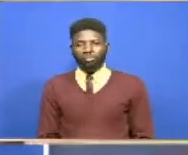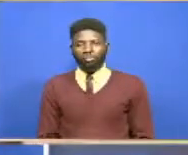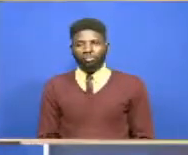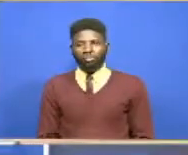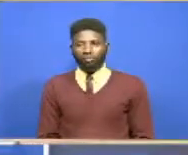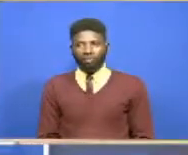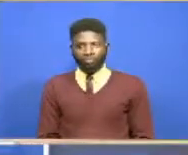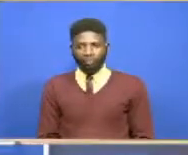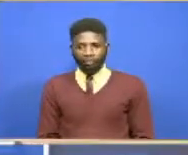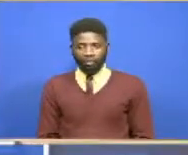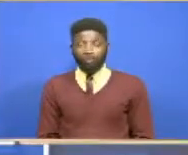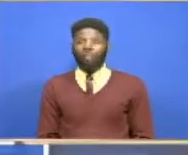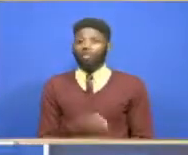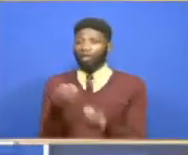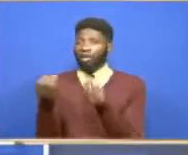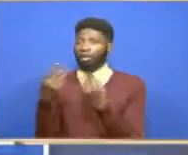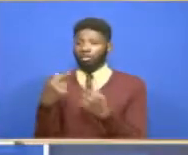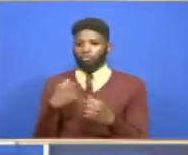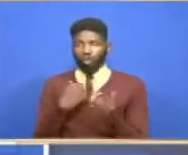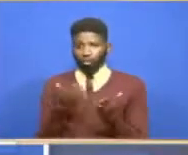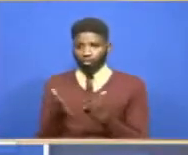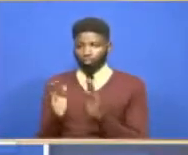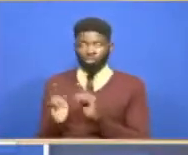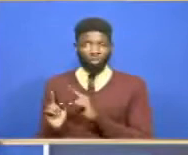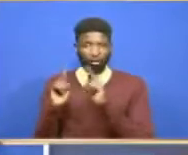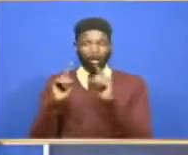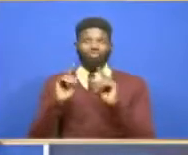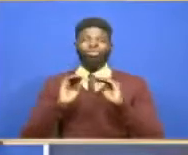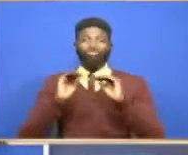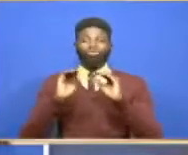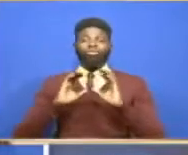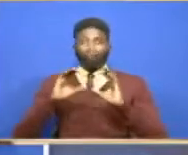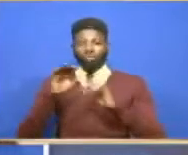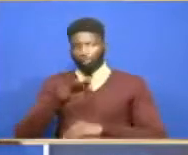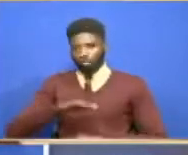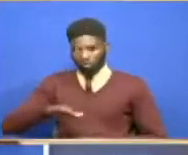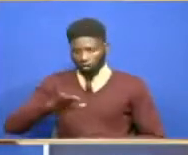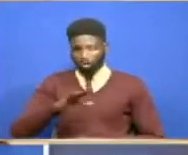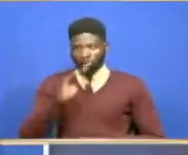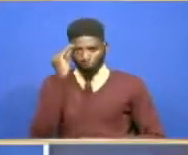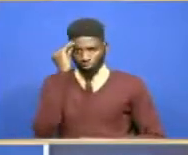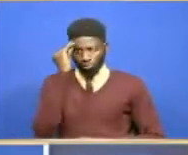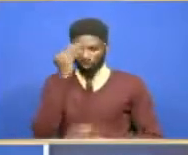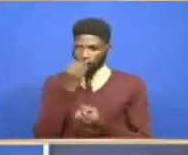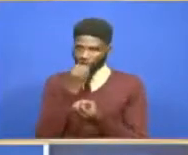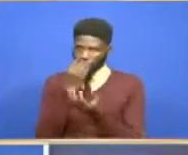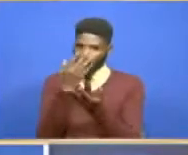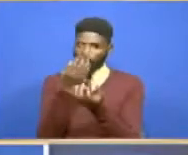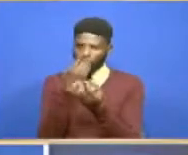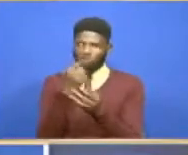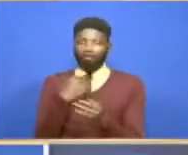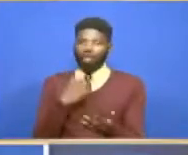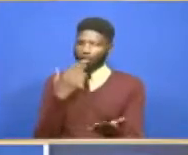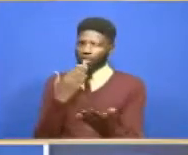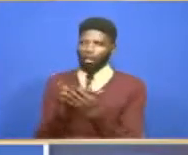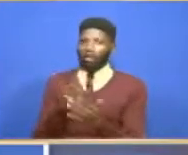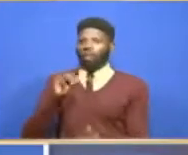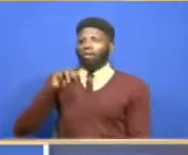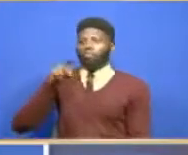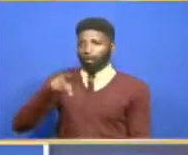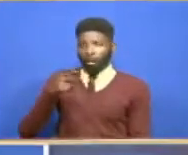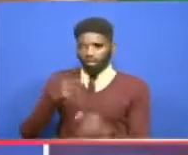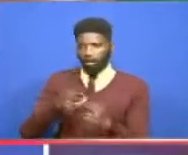Nilipo hii fursa kukuja kufundisha makoches wa huku kuwapatia knowledge, nafikiria naweza sema sana kushukuru MP